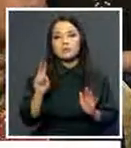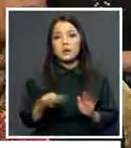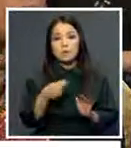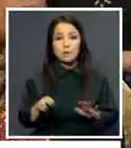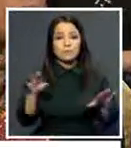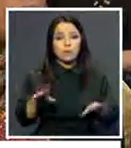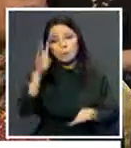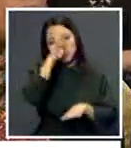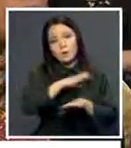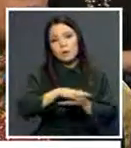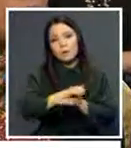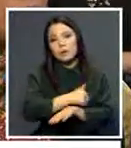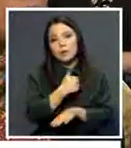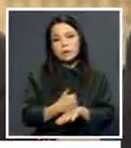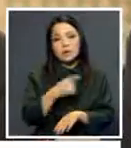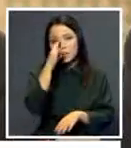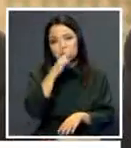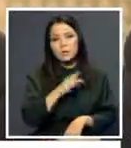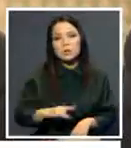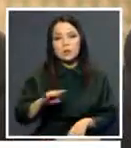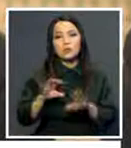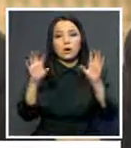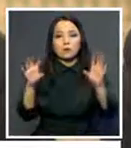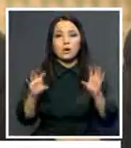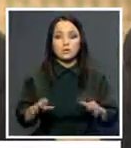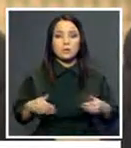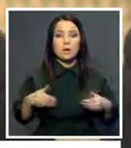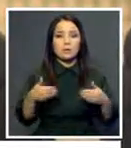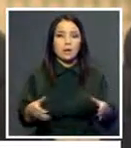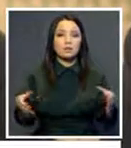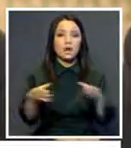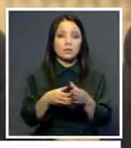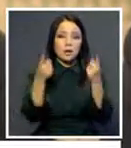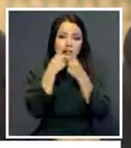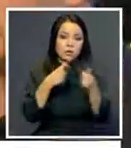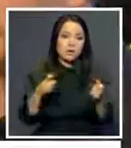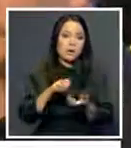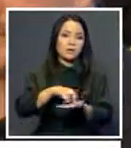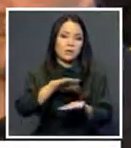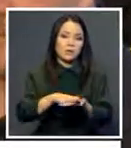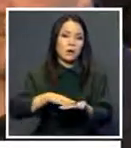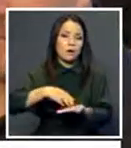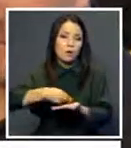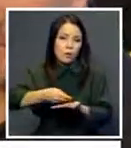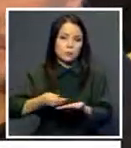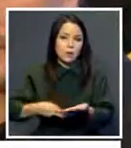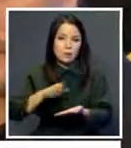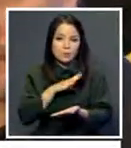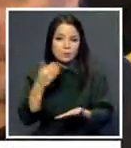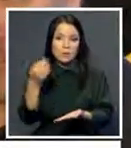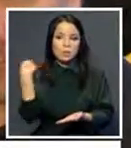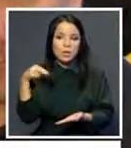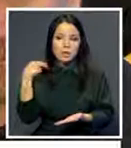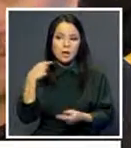желтоқсанда мемлекет басшысы Қазақстан Республикасы конституциялық кеңесі туралы жарлыққа қол қойған еді. Сондықтан президенттің